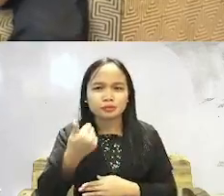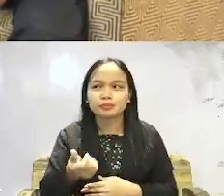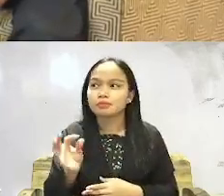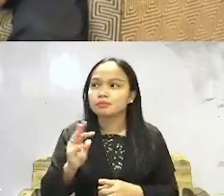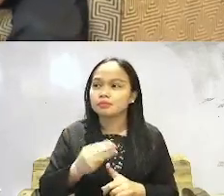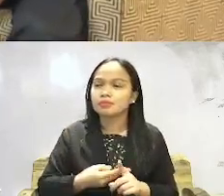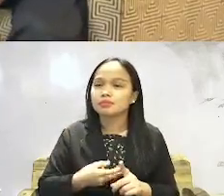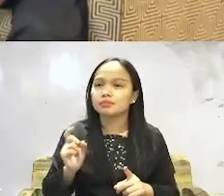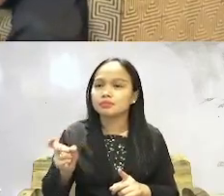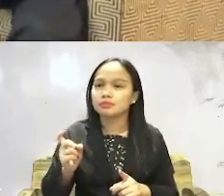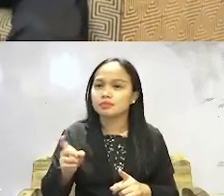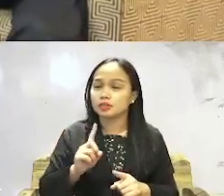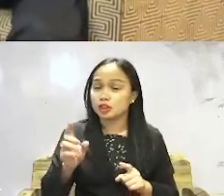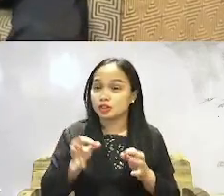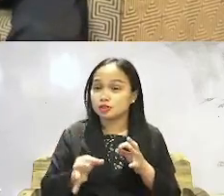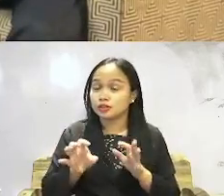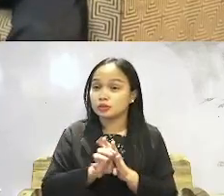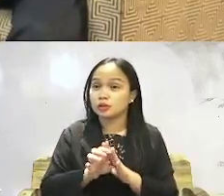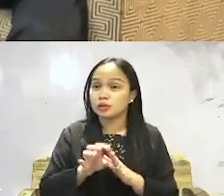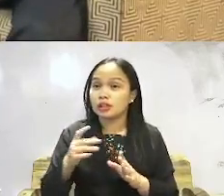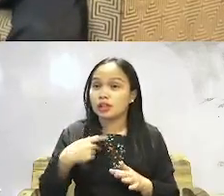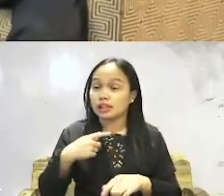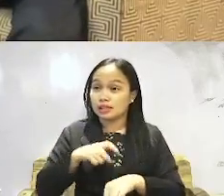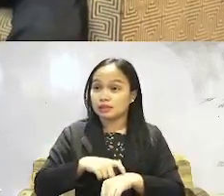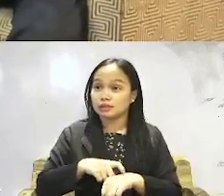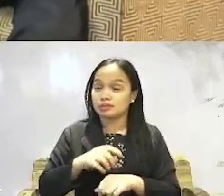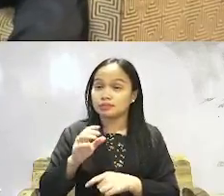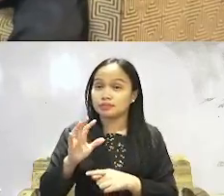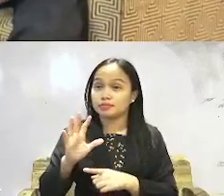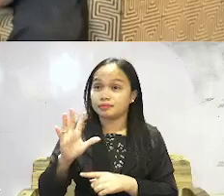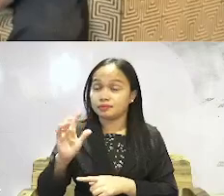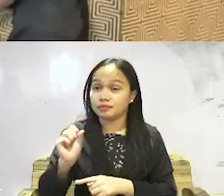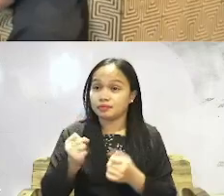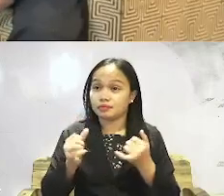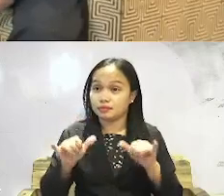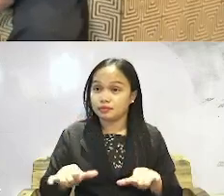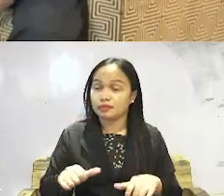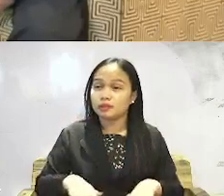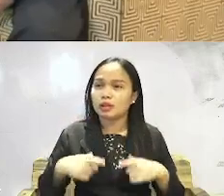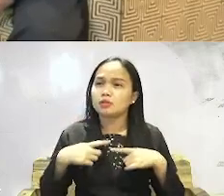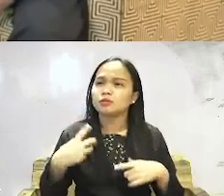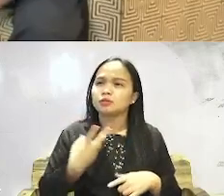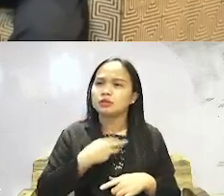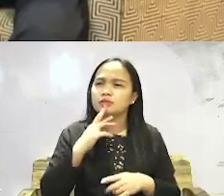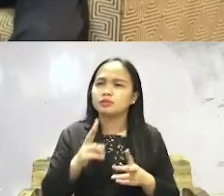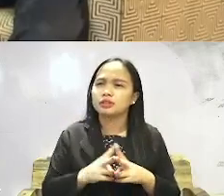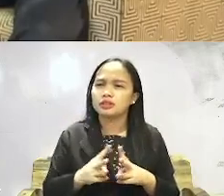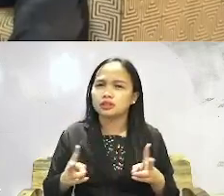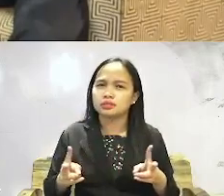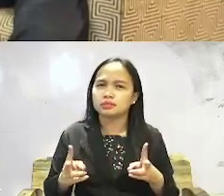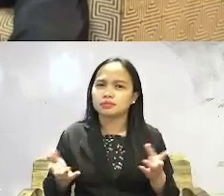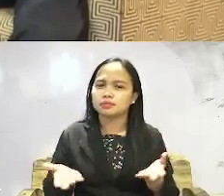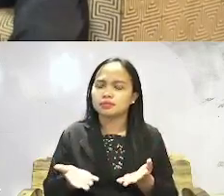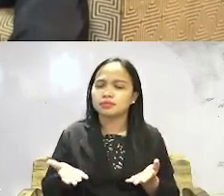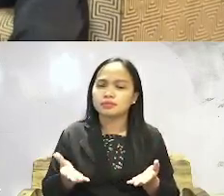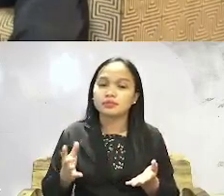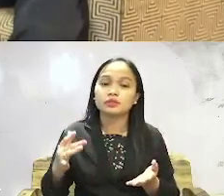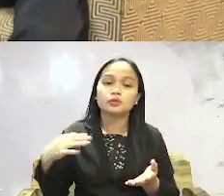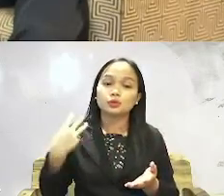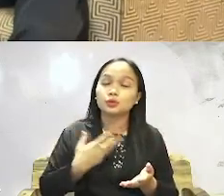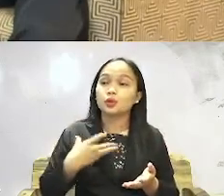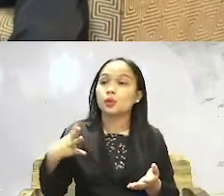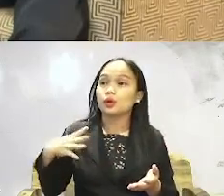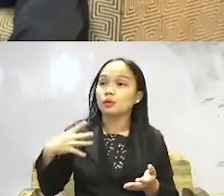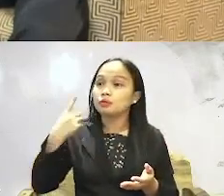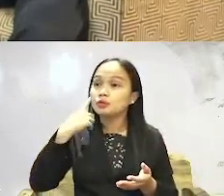Alam mo naman pagka tina-timing na Diyos yung mga programa natin sa Tenga Live. Talagang yes. On point tayo. Talagang ito na yung sinasabi nating inaabangan